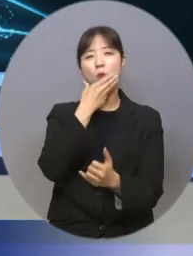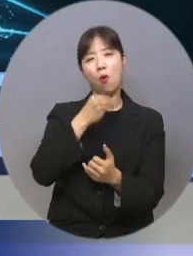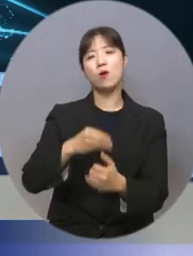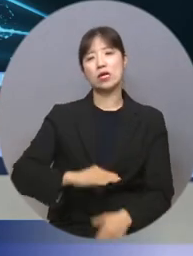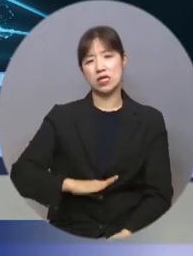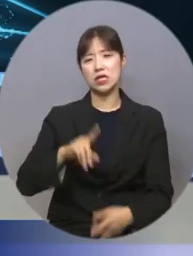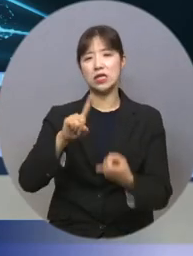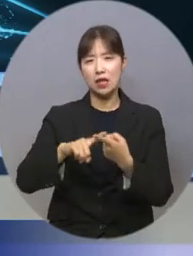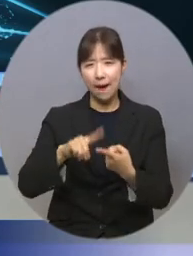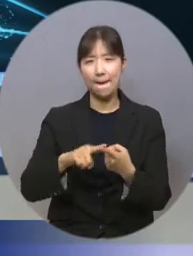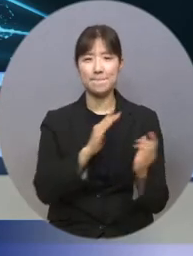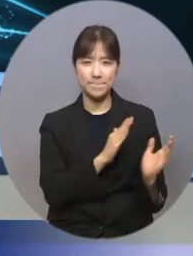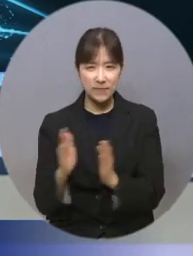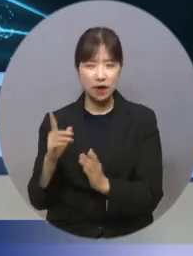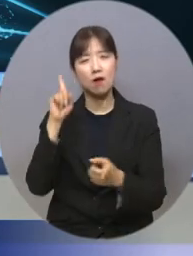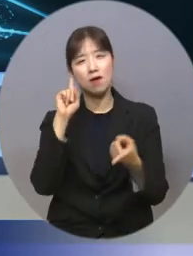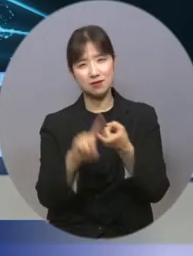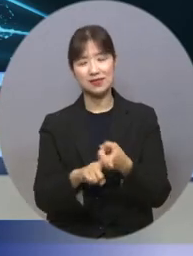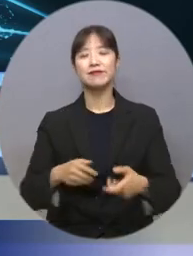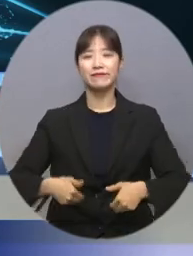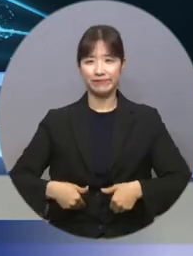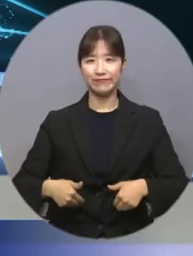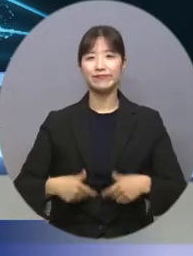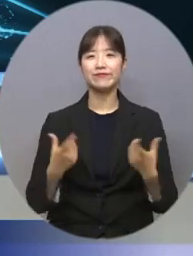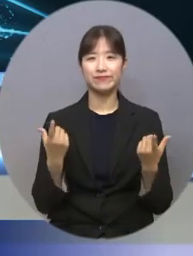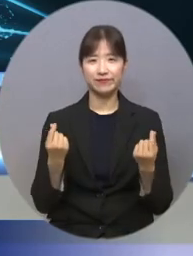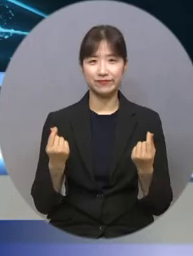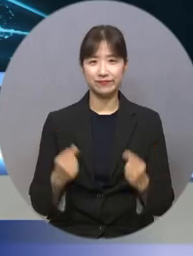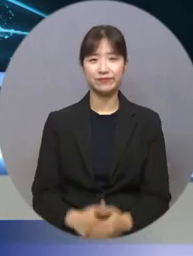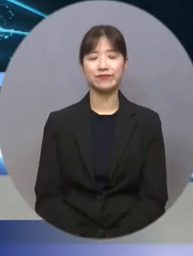대책 마련과 관심이 필요한 시점입니다.